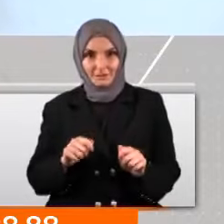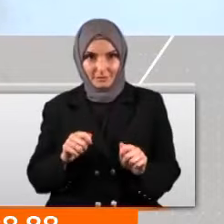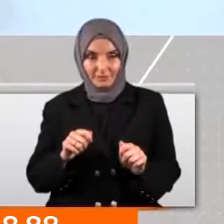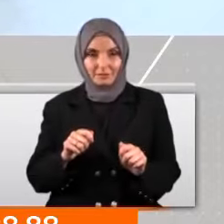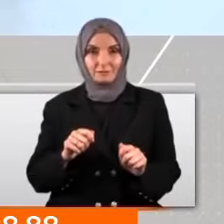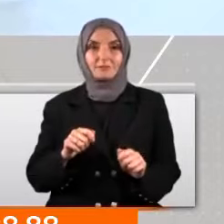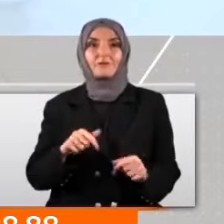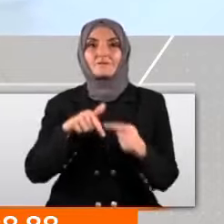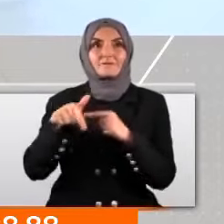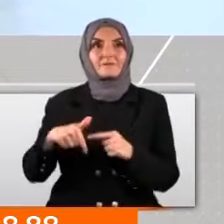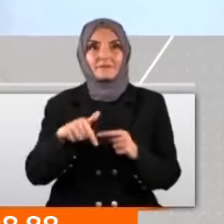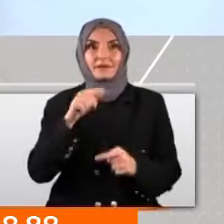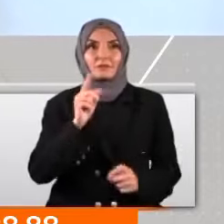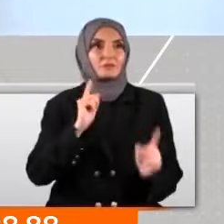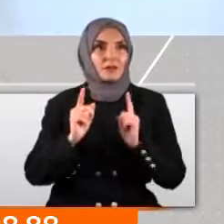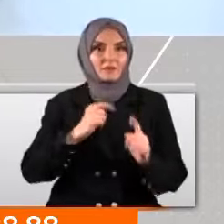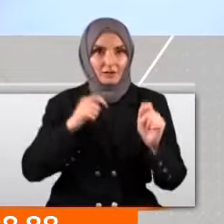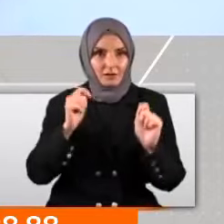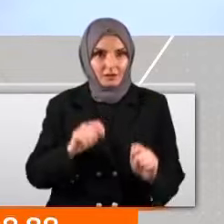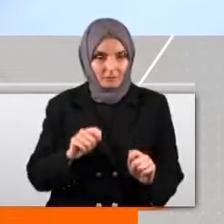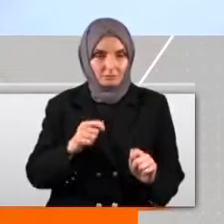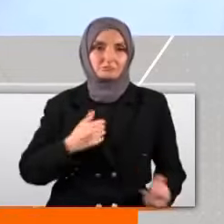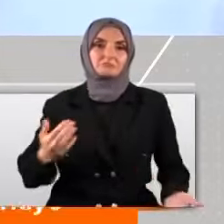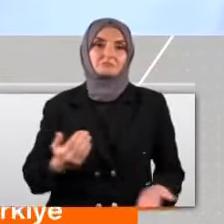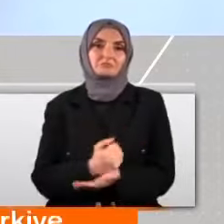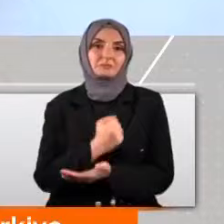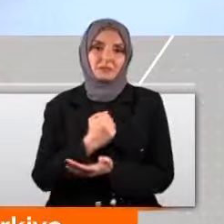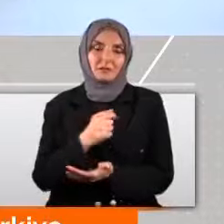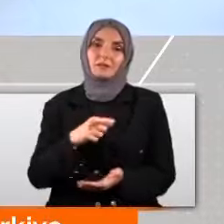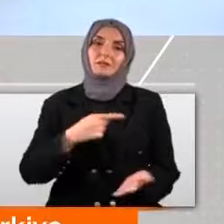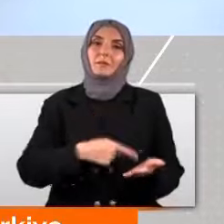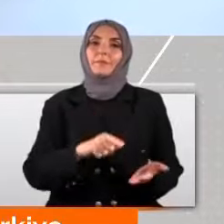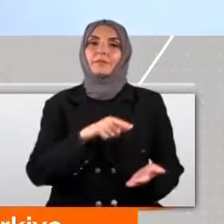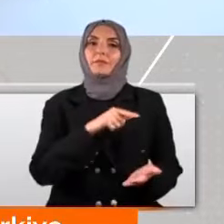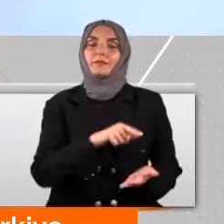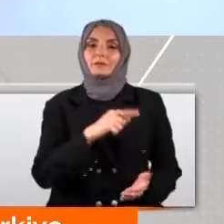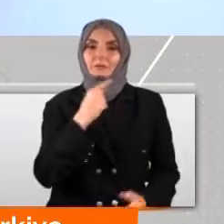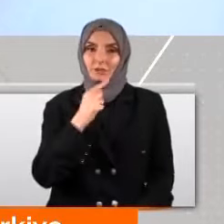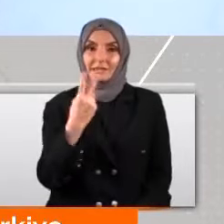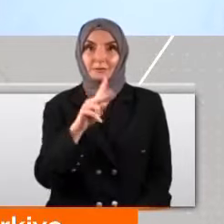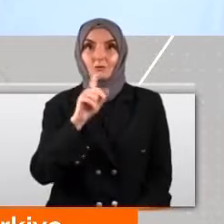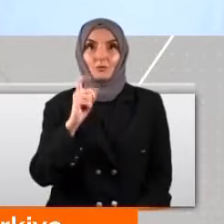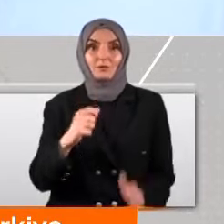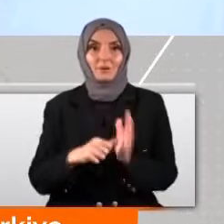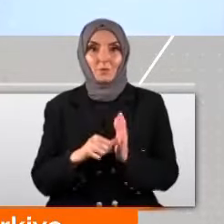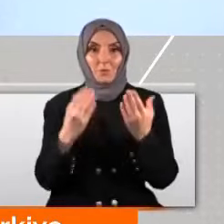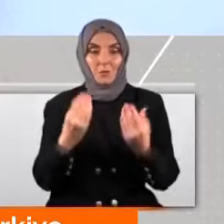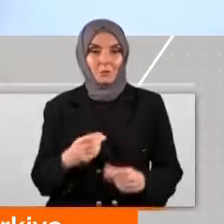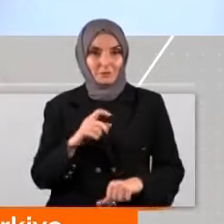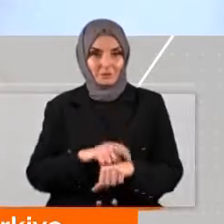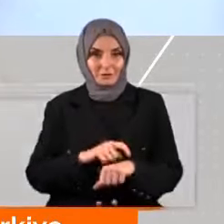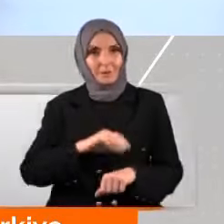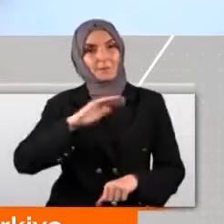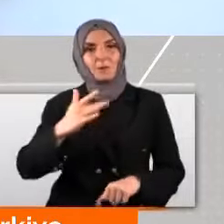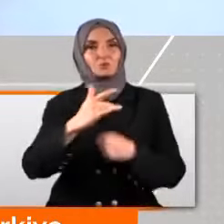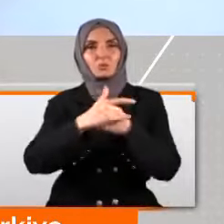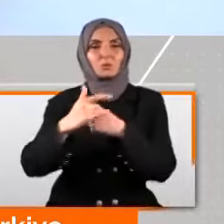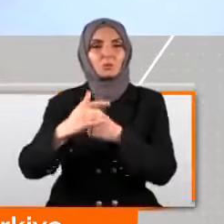ve İranlılara karşı ben dava kazandım. 2019 yılına geldiğimiz zaman bir gördük ki diğer ülkelerin